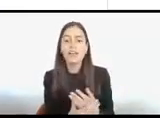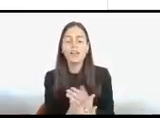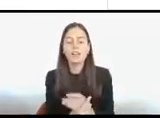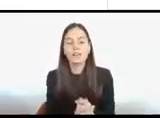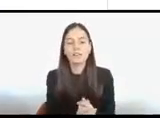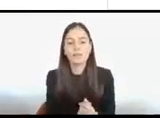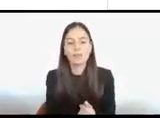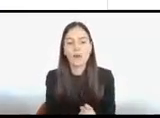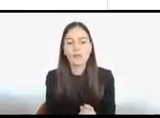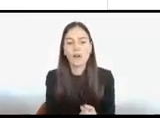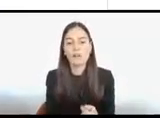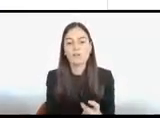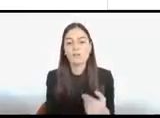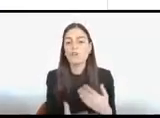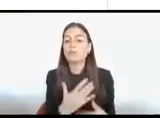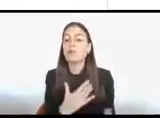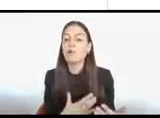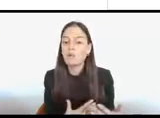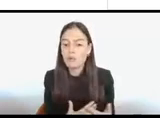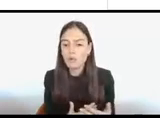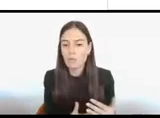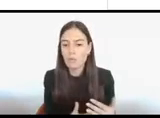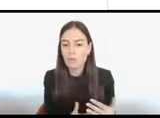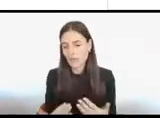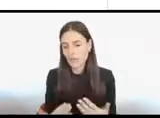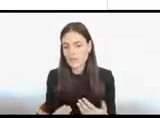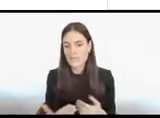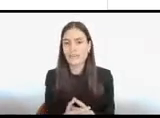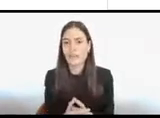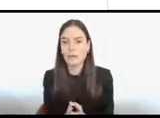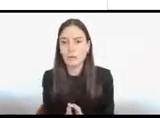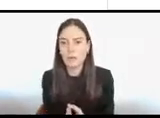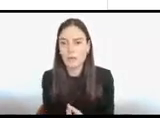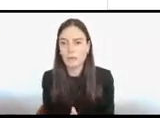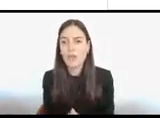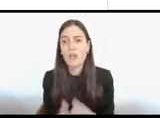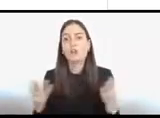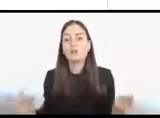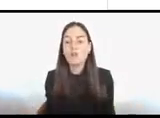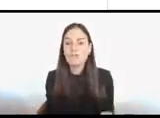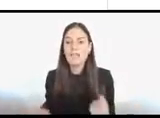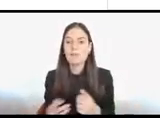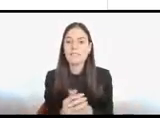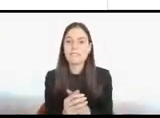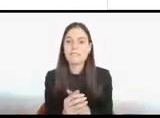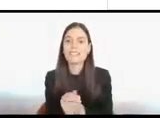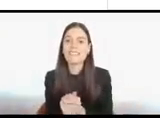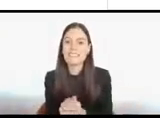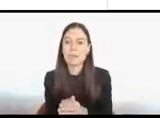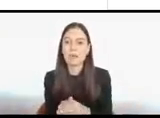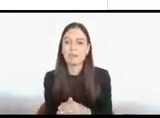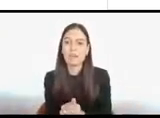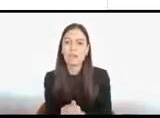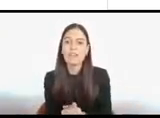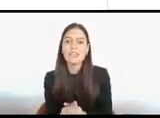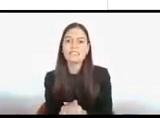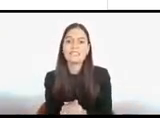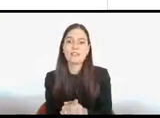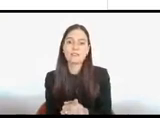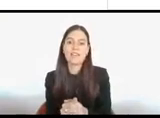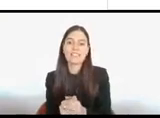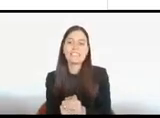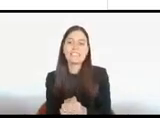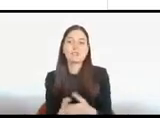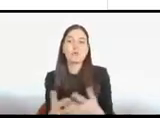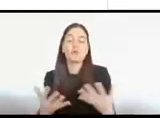va, je peux avoir un sujet de revenus complémentaires qui s'arrête à un moment donné. Deuxième aspect très important,